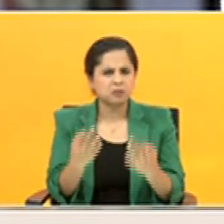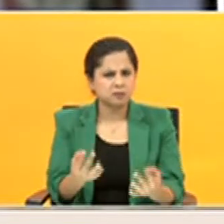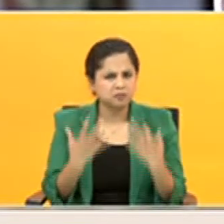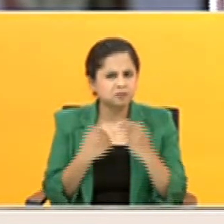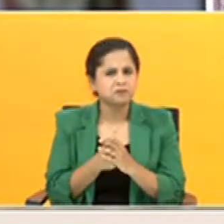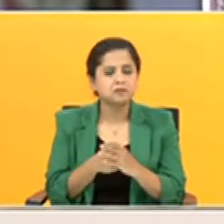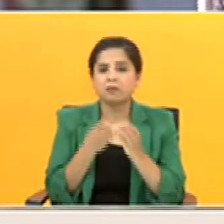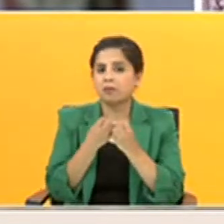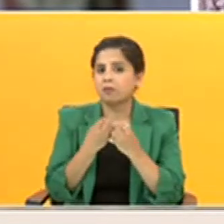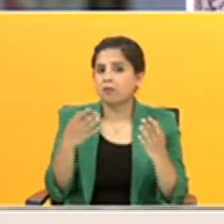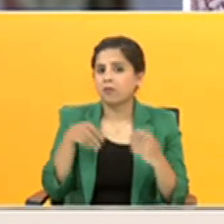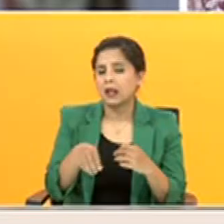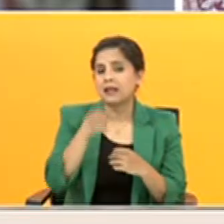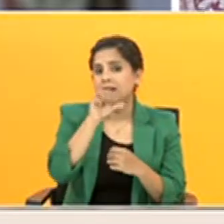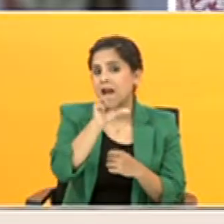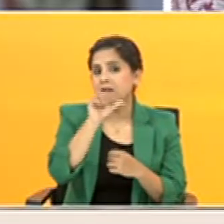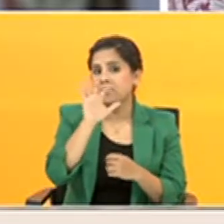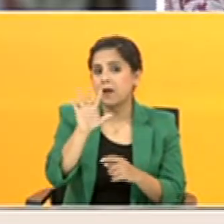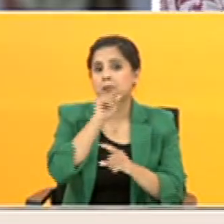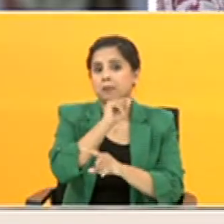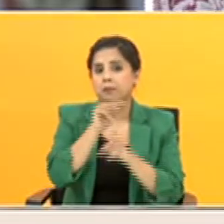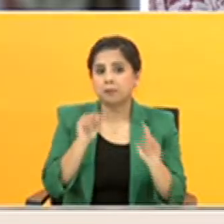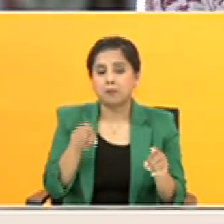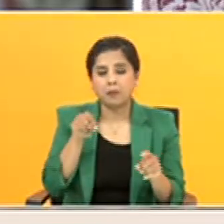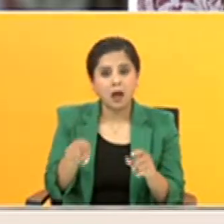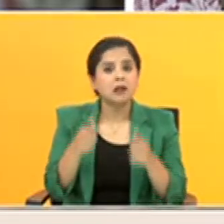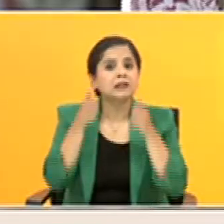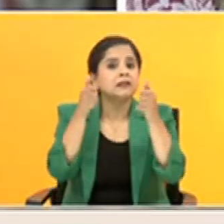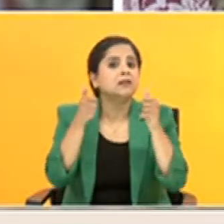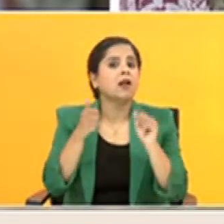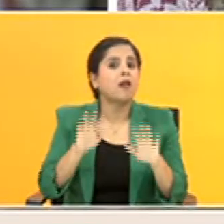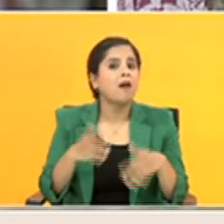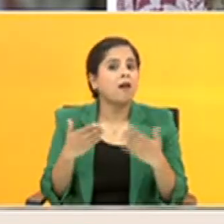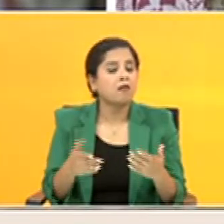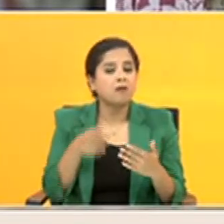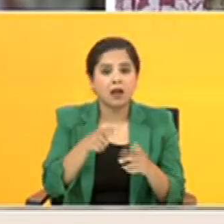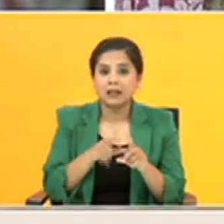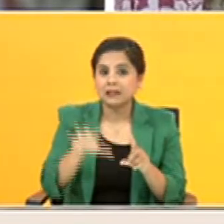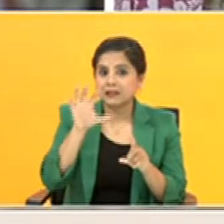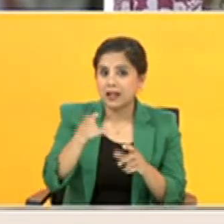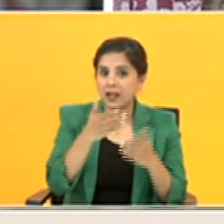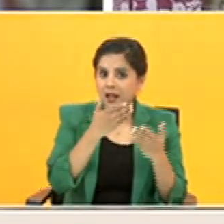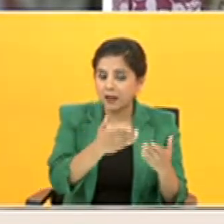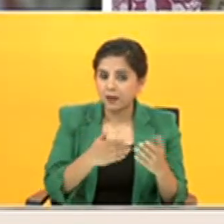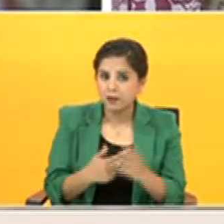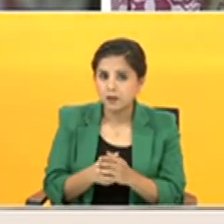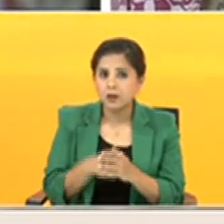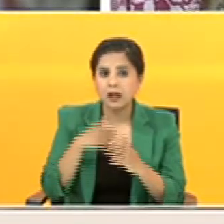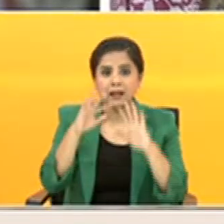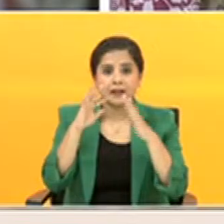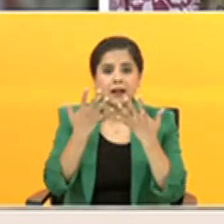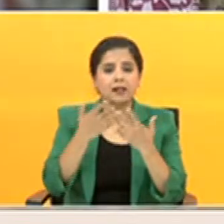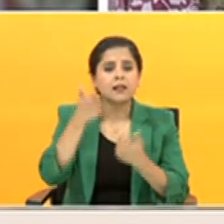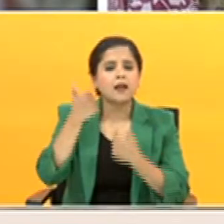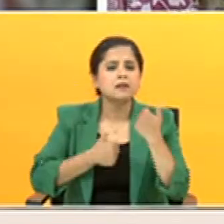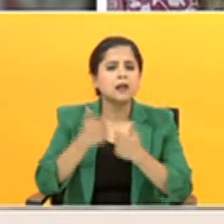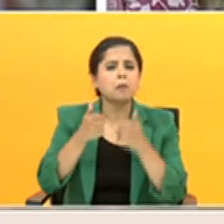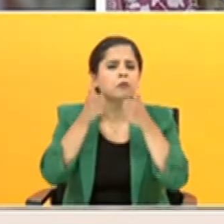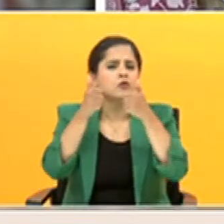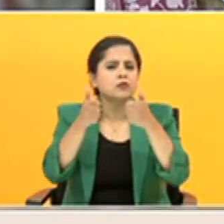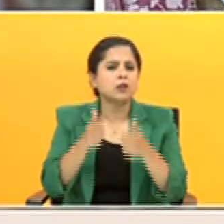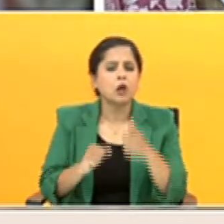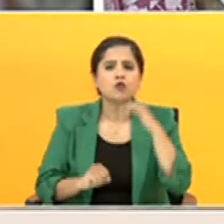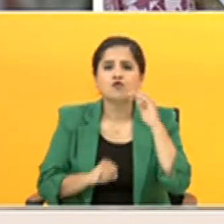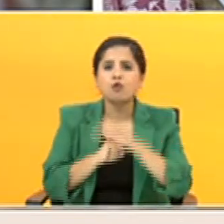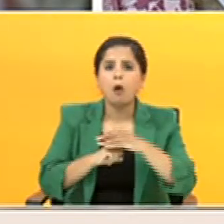करीब 95% रिजल्ट के साथ ये जिला 10वीं के नतीजों में